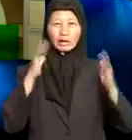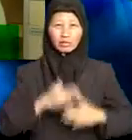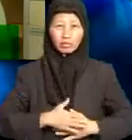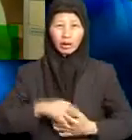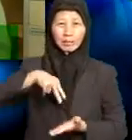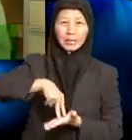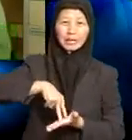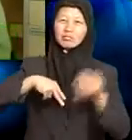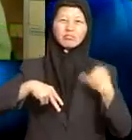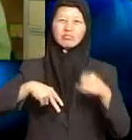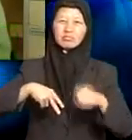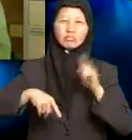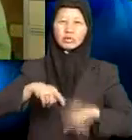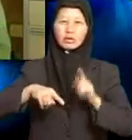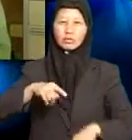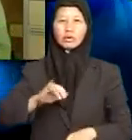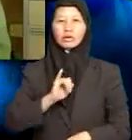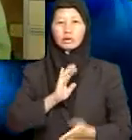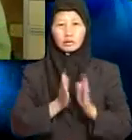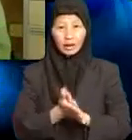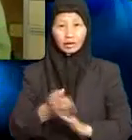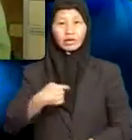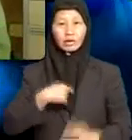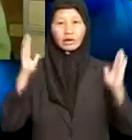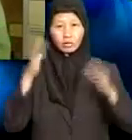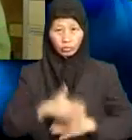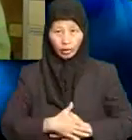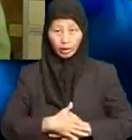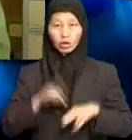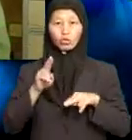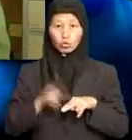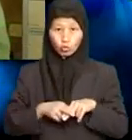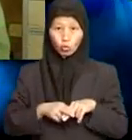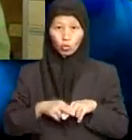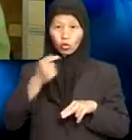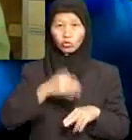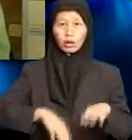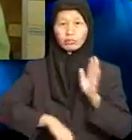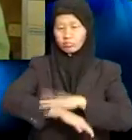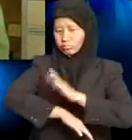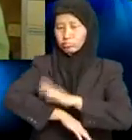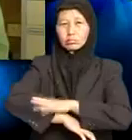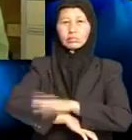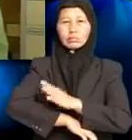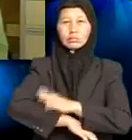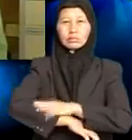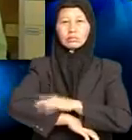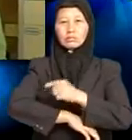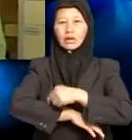berdiri. Jadi saya mengambil langkah sembahyang duduk. Kerana tangan kanan saya tidak